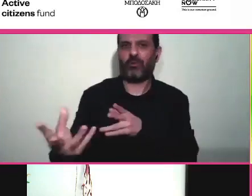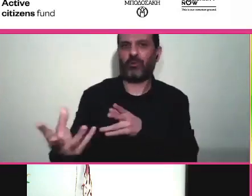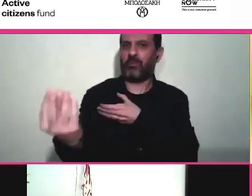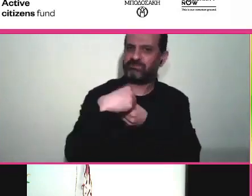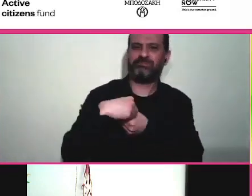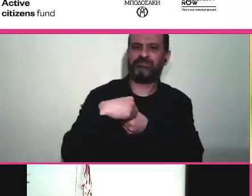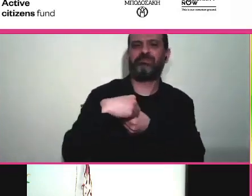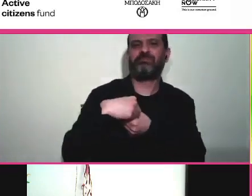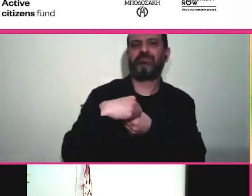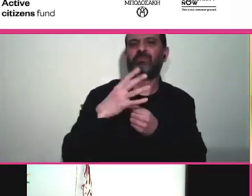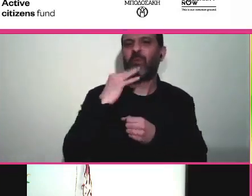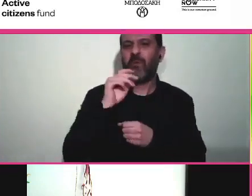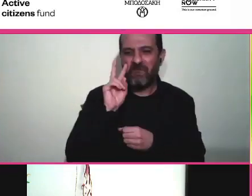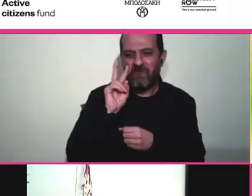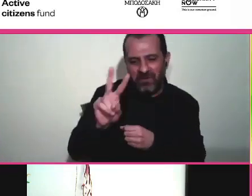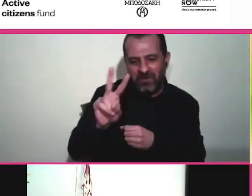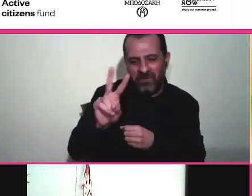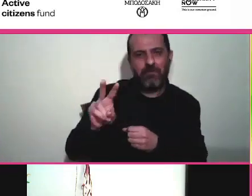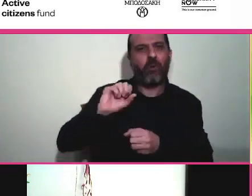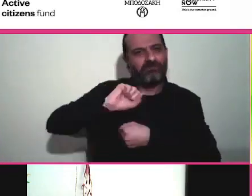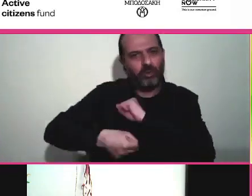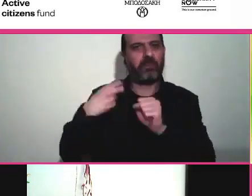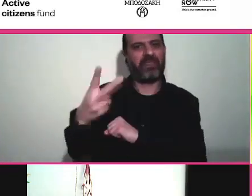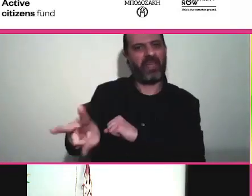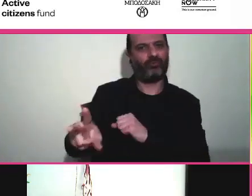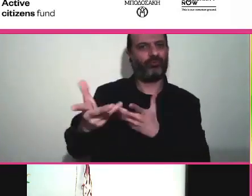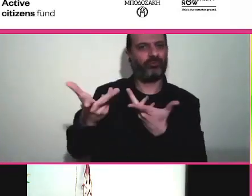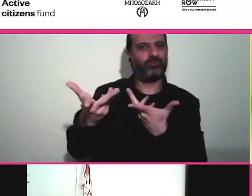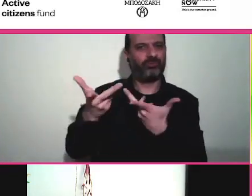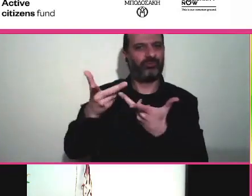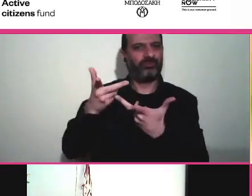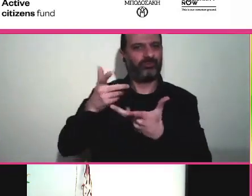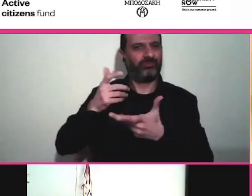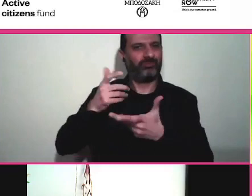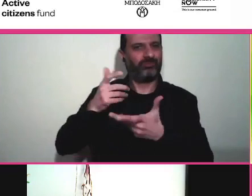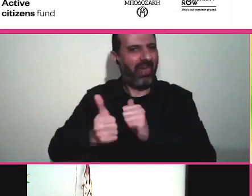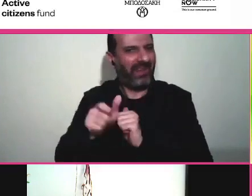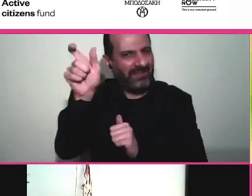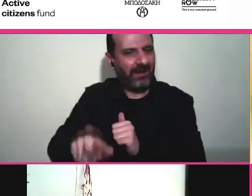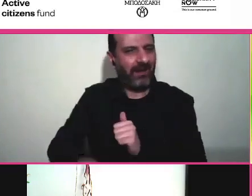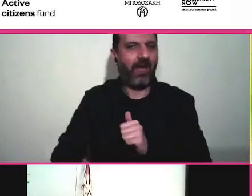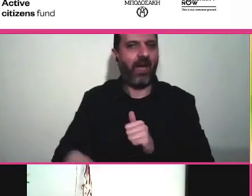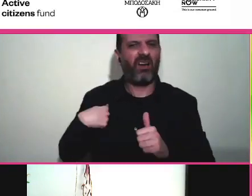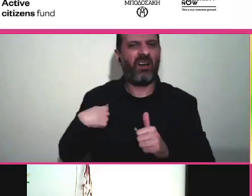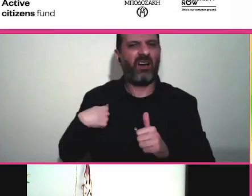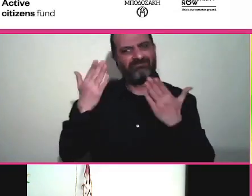παρακολουθούμε τον αγώνα που κάνεις στον αθλητισμό και πραγματικά συγχαρητήρια.